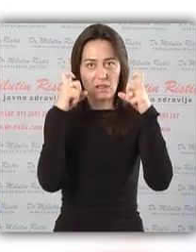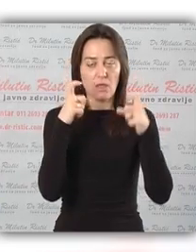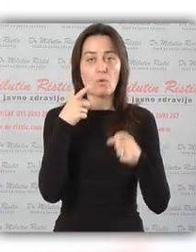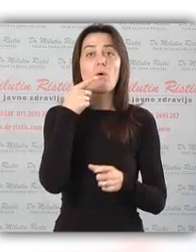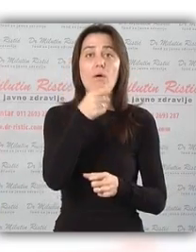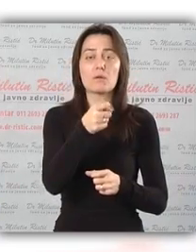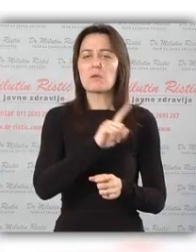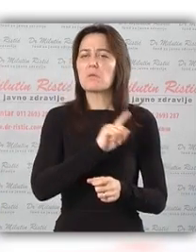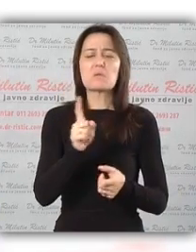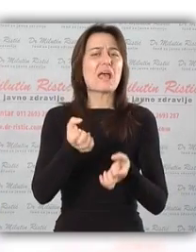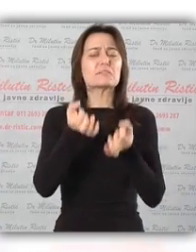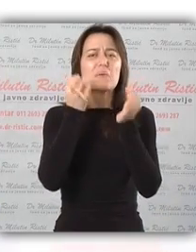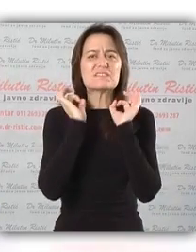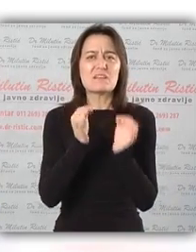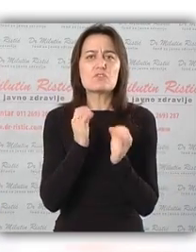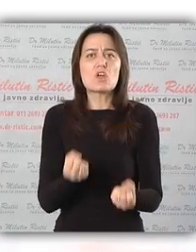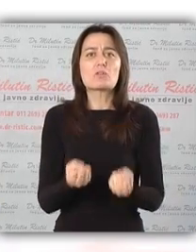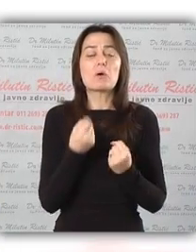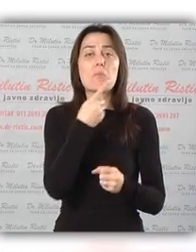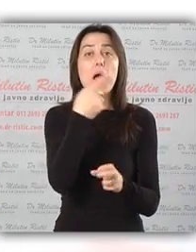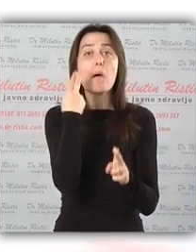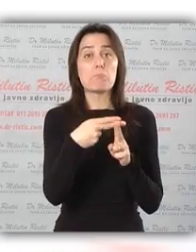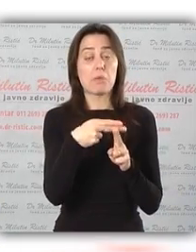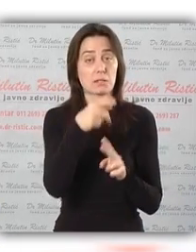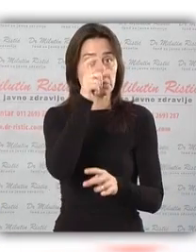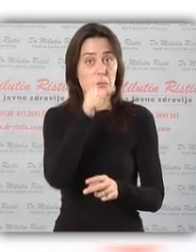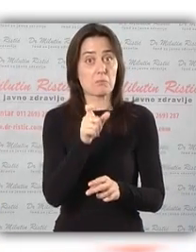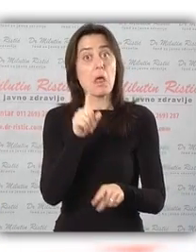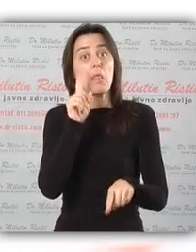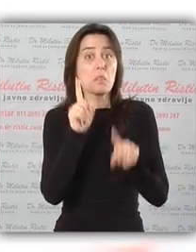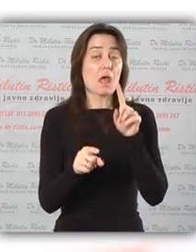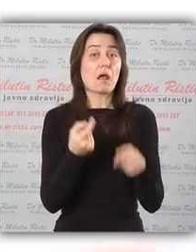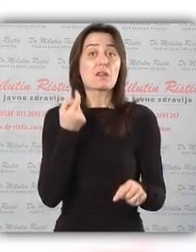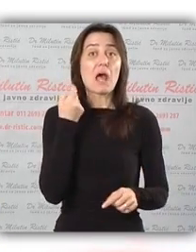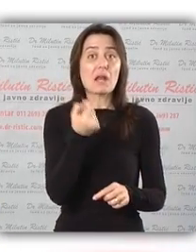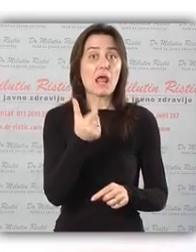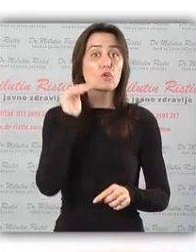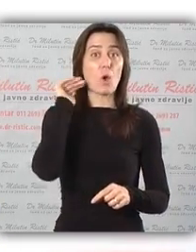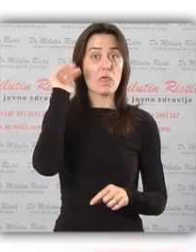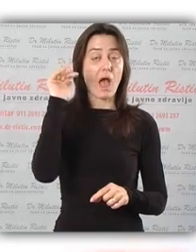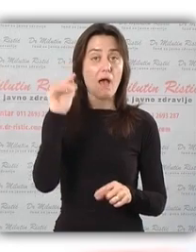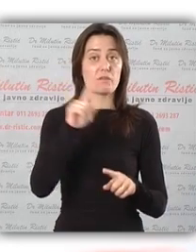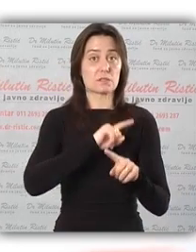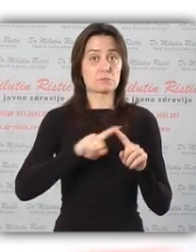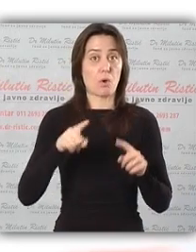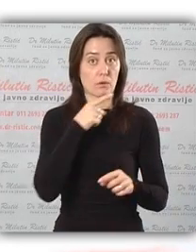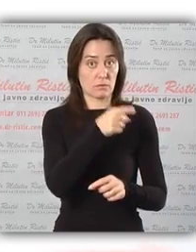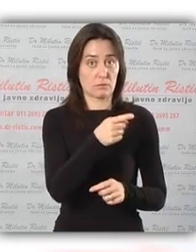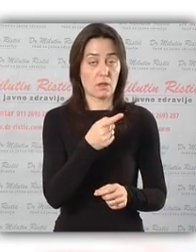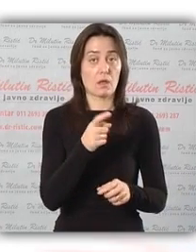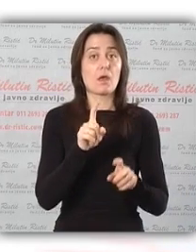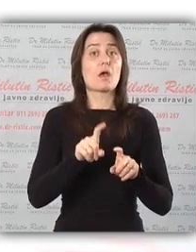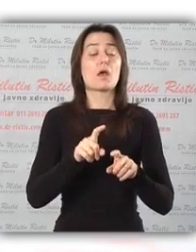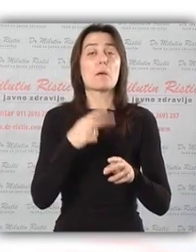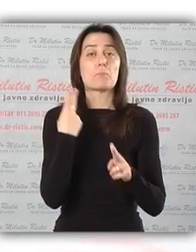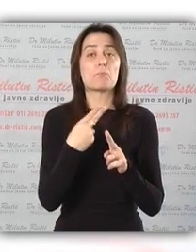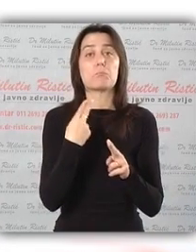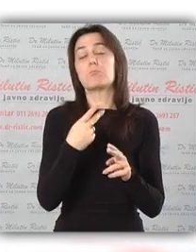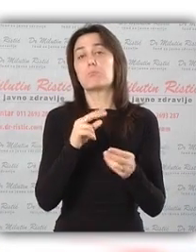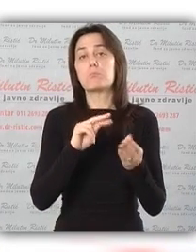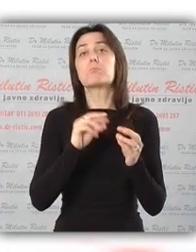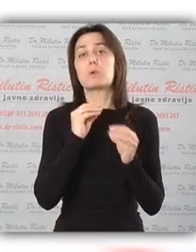tegobe. Ili su te tegobe toliko nespecifične da pacijentkinja se nekada i vrlo retko javi zbog takvih